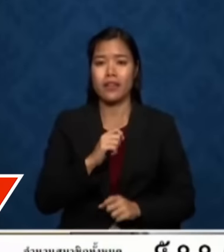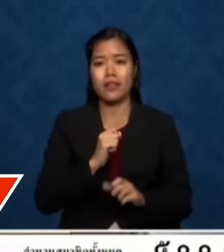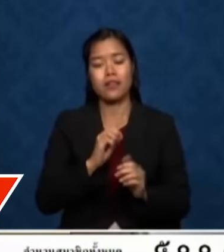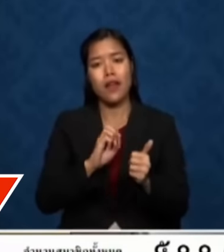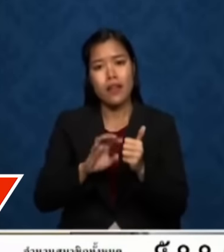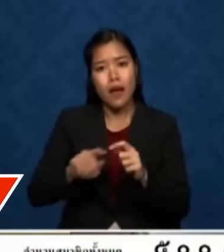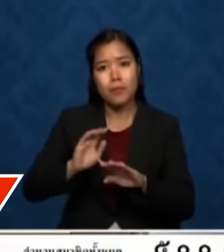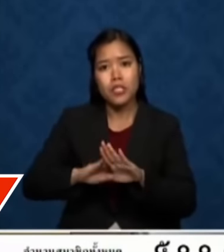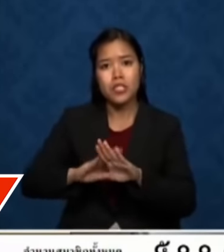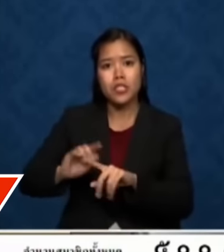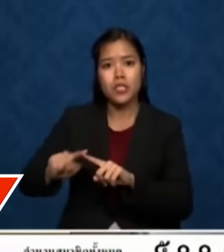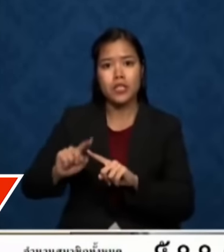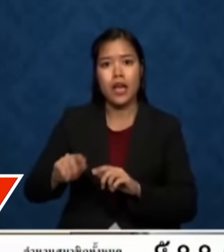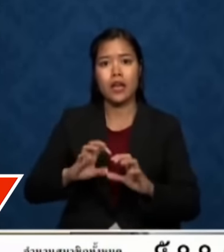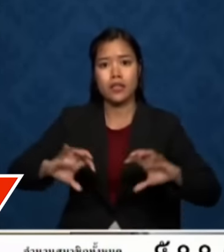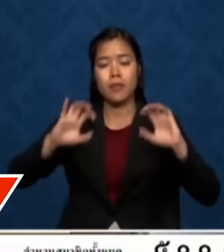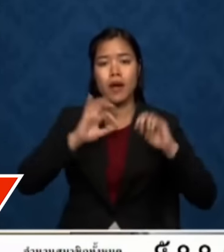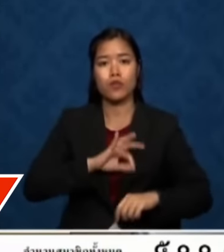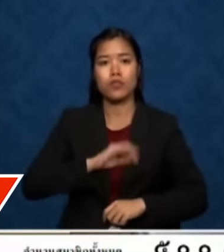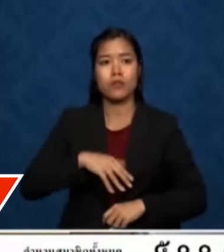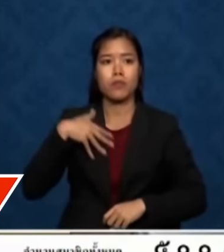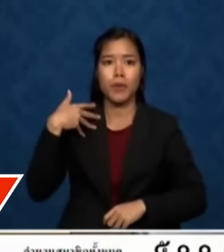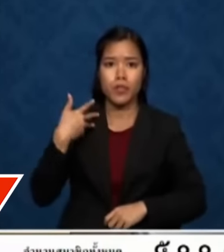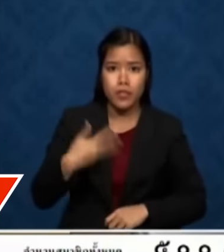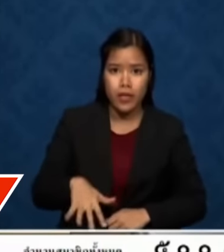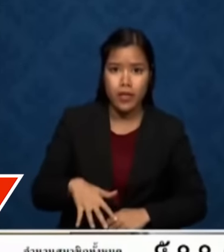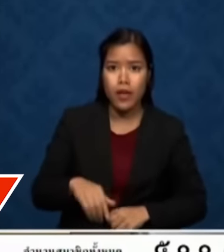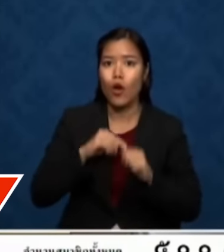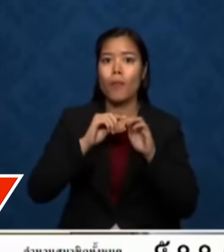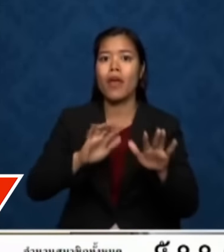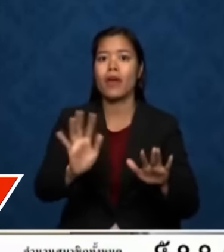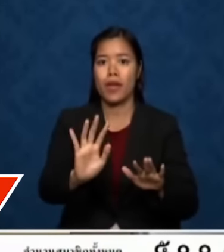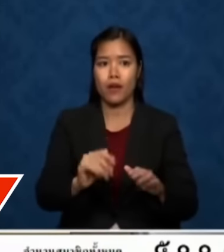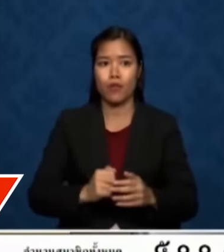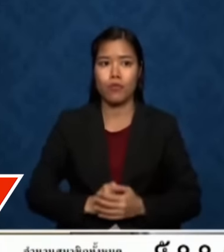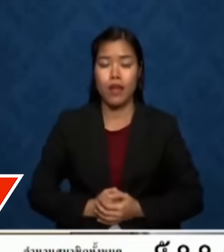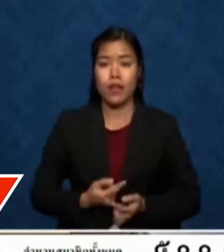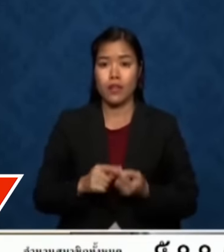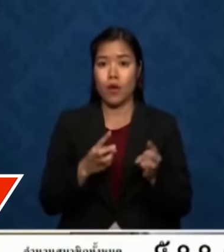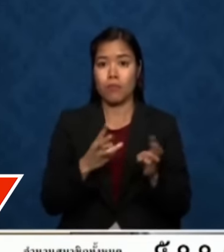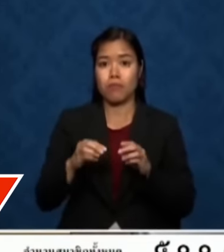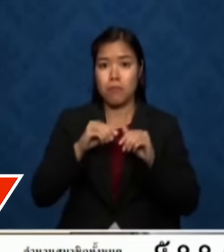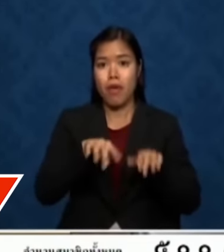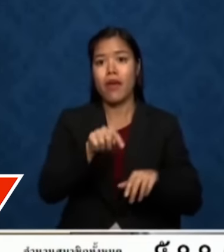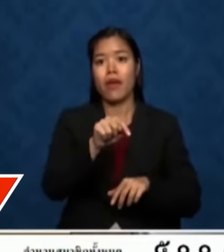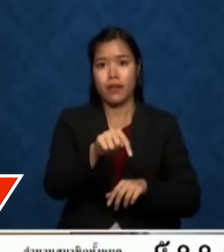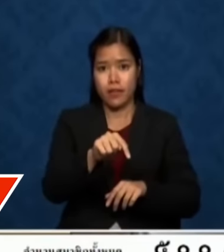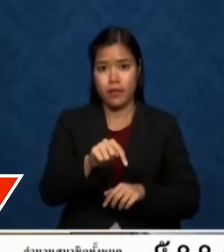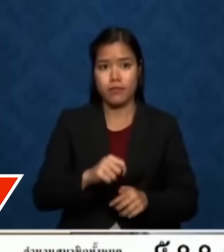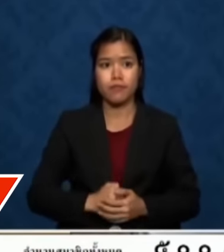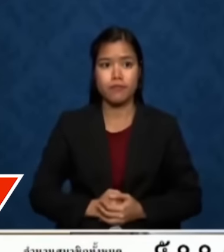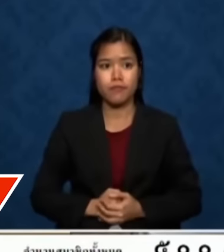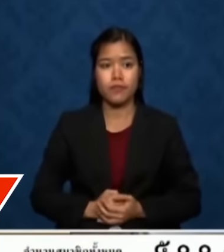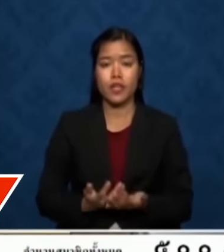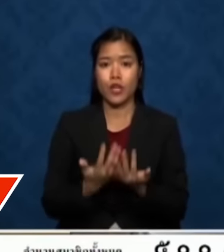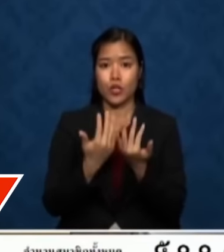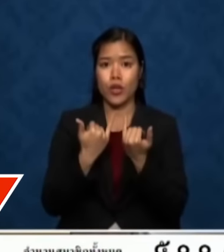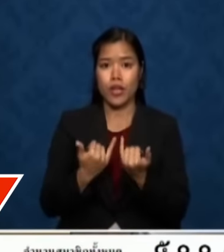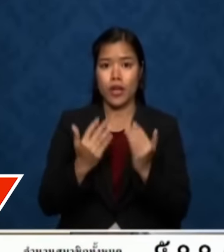จแต่นี่เป็นเพียง2กรณีที่เผยแพร่ออกมาทางสาธารณะนะคะท่านประธานทราบไหมคะขณะนี้มีเสียง